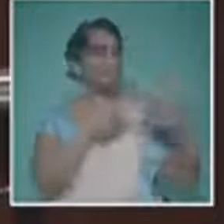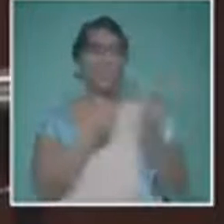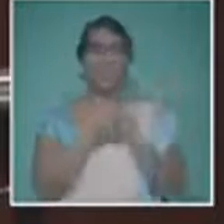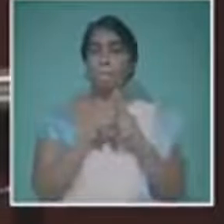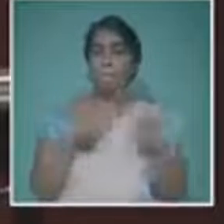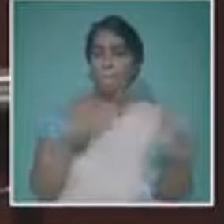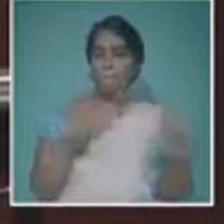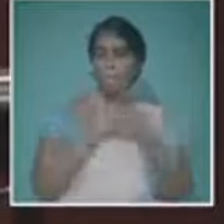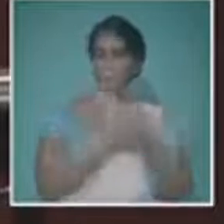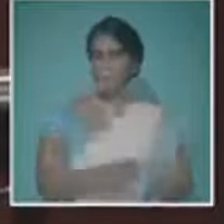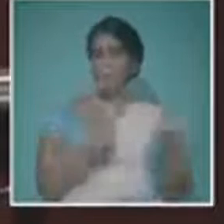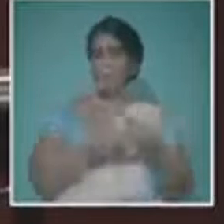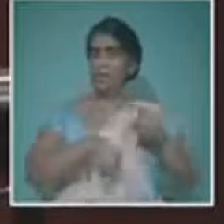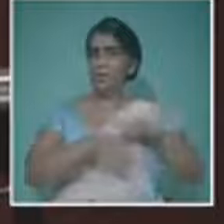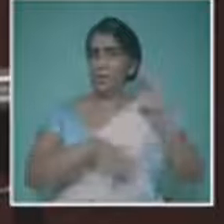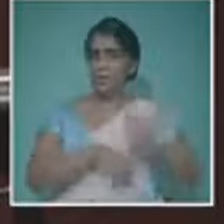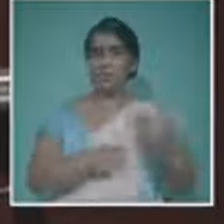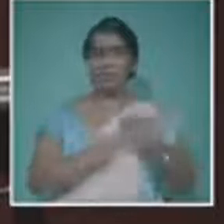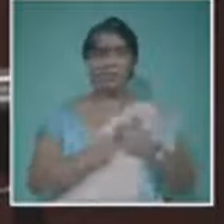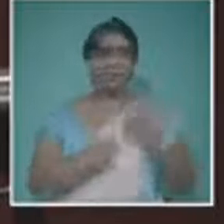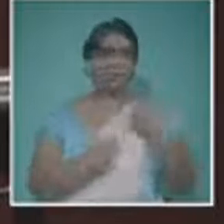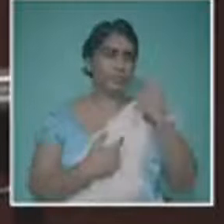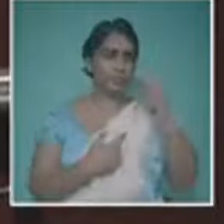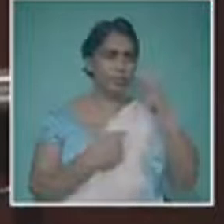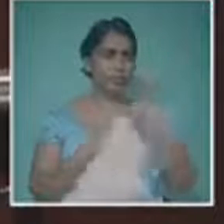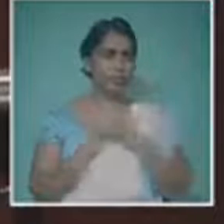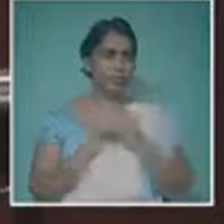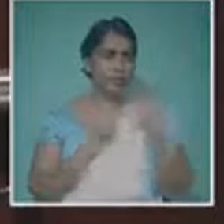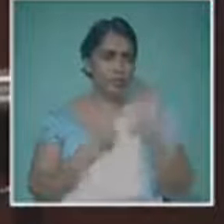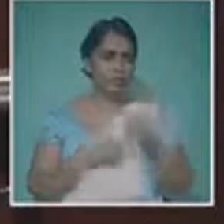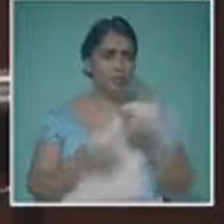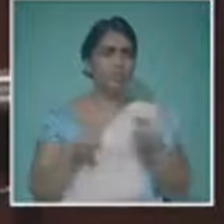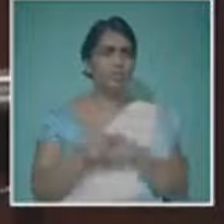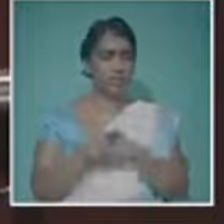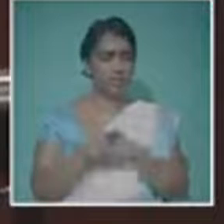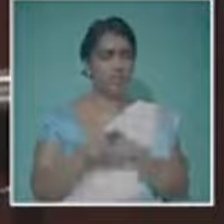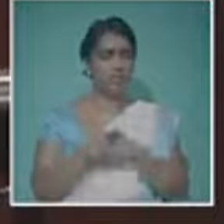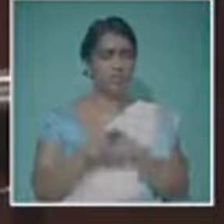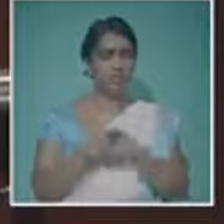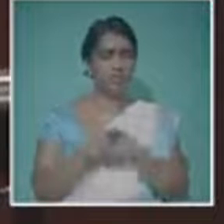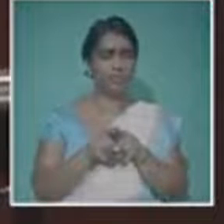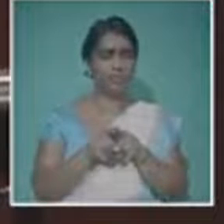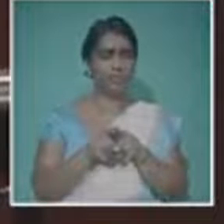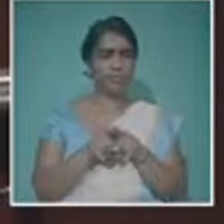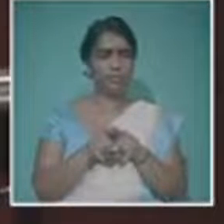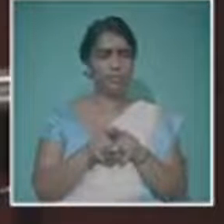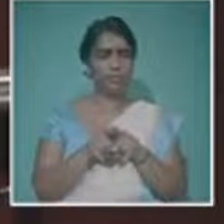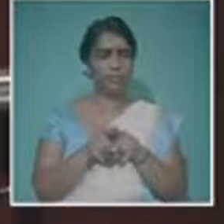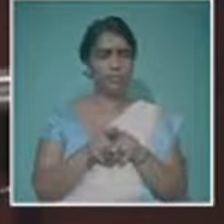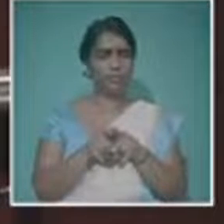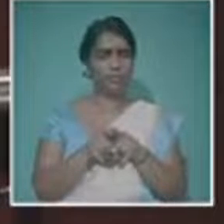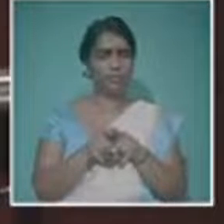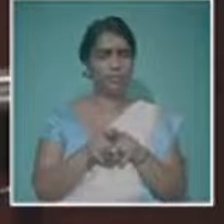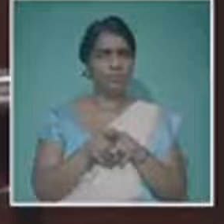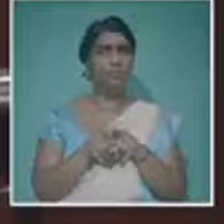எங்களுக்கு தெரிகின்றது. ஆரம்பத்திலே ஓரிரண்டு புத்தகங்களிலே இதே மாதிரி அறிக்கைகளிலே பார்த்தாலும் கூட இப்பொழுது தொடர்ச்சியாக